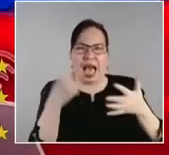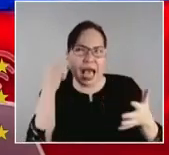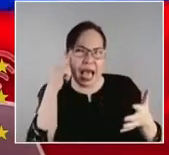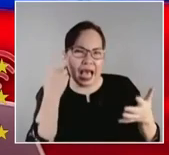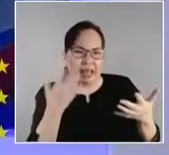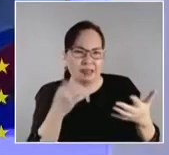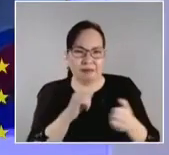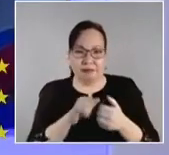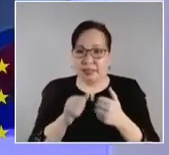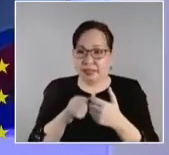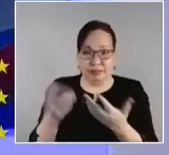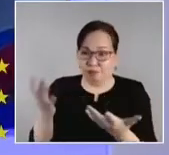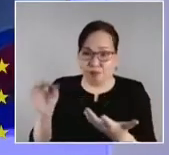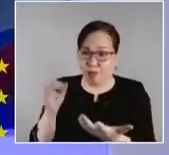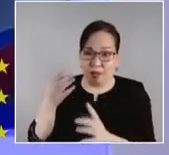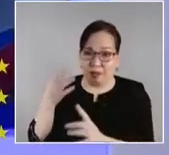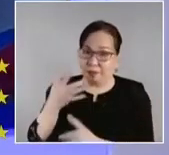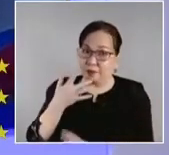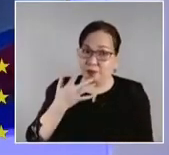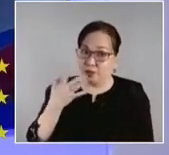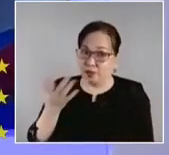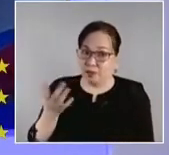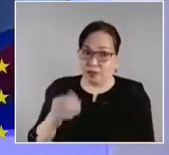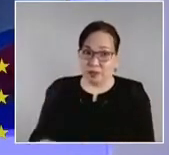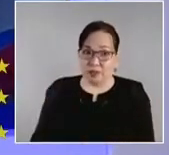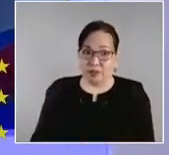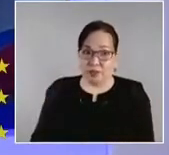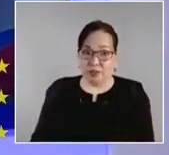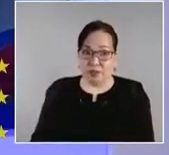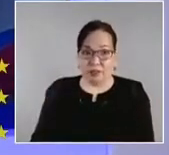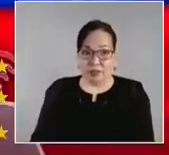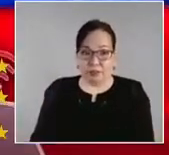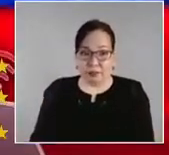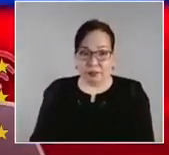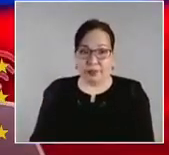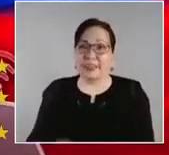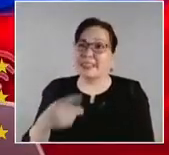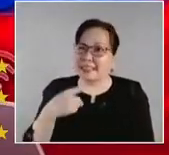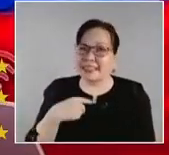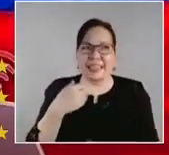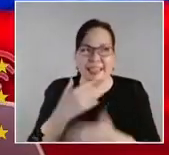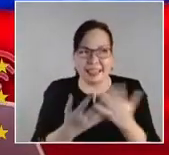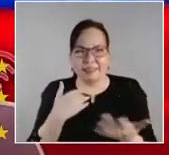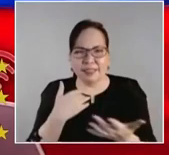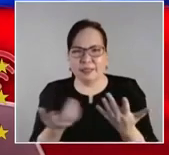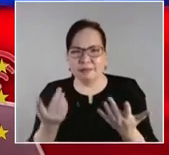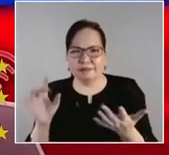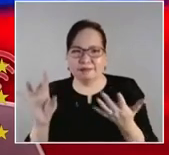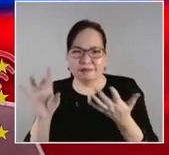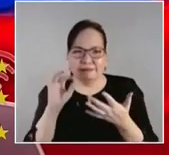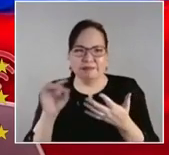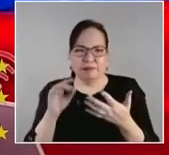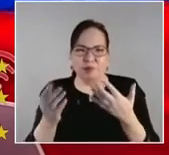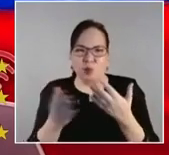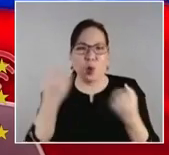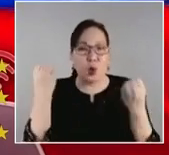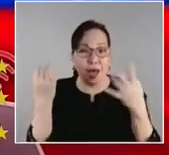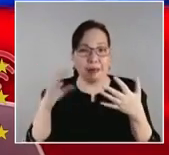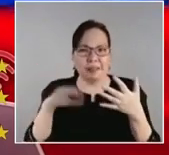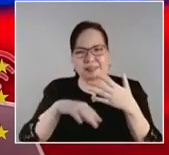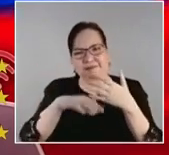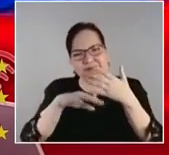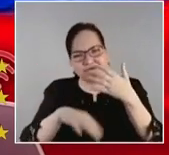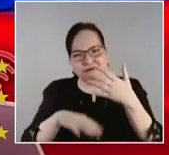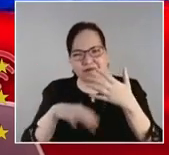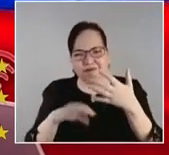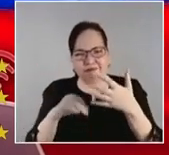about yung nang meron din po, nasa taas ng survey. Pero karamihan po nasa ilalim. Sir,